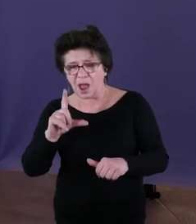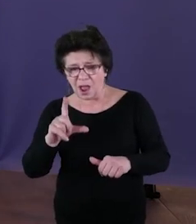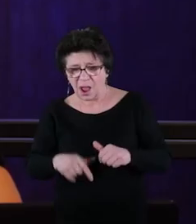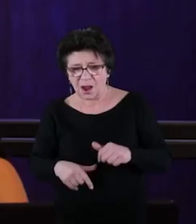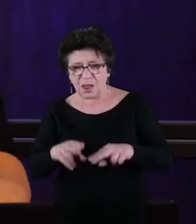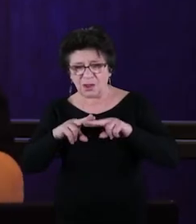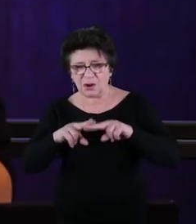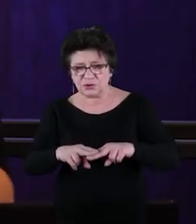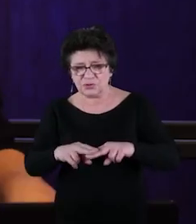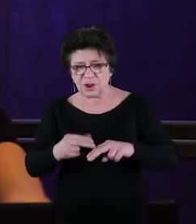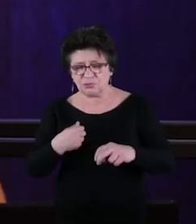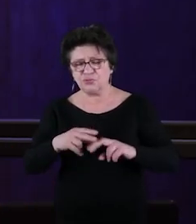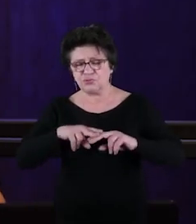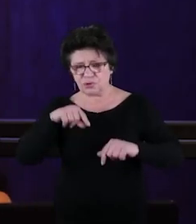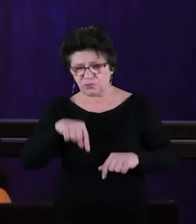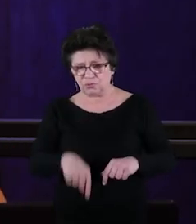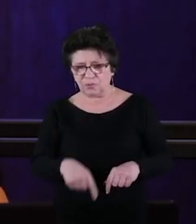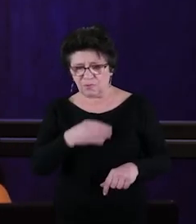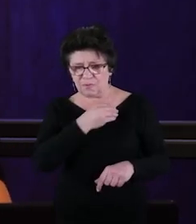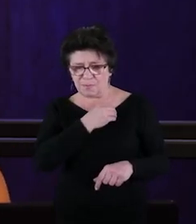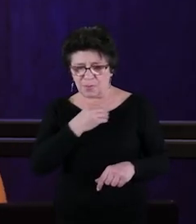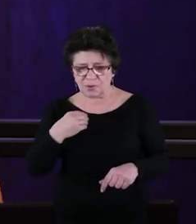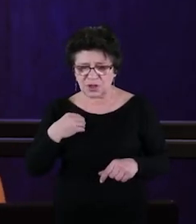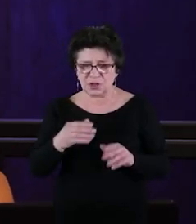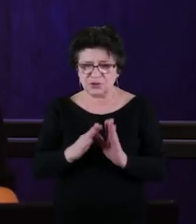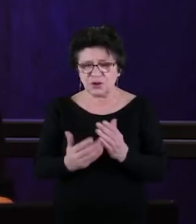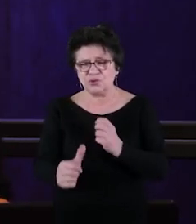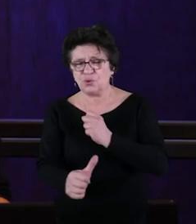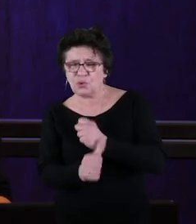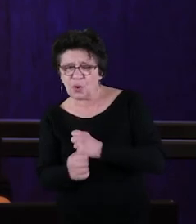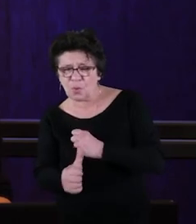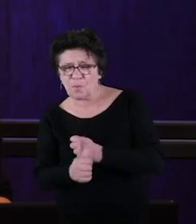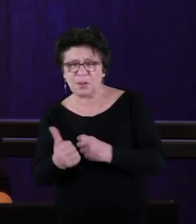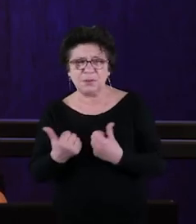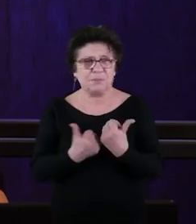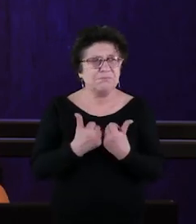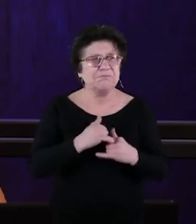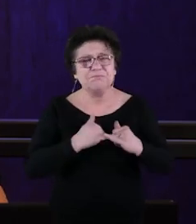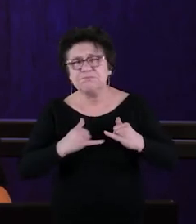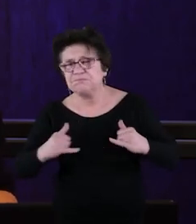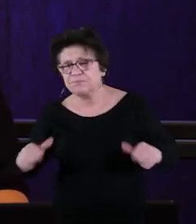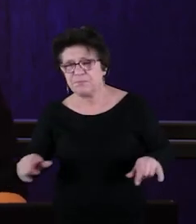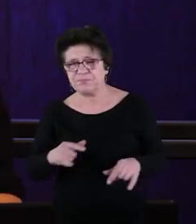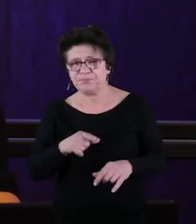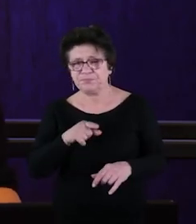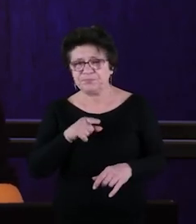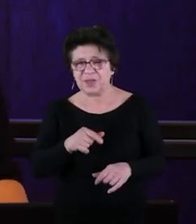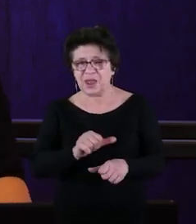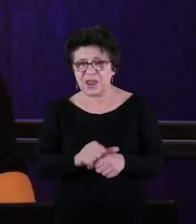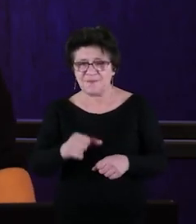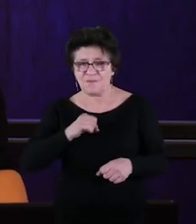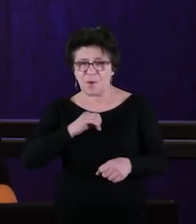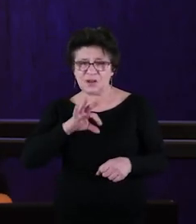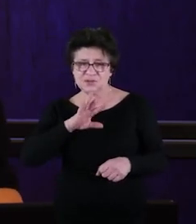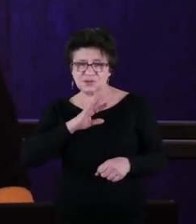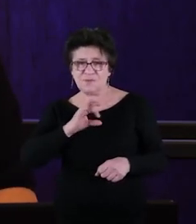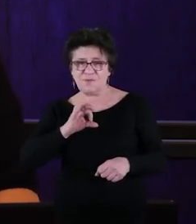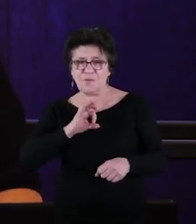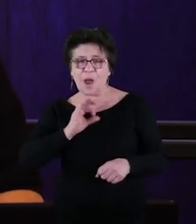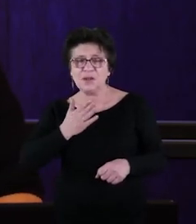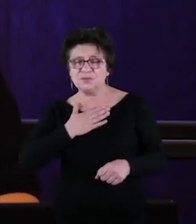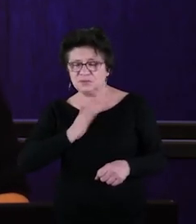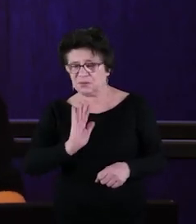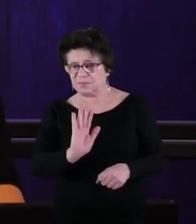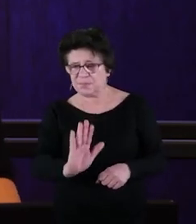dokumentów to nie są tylko księgi ale różne dokumenty i stanowią teraz własność biblioteki Uniwersyteckiej to co